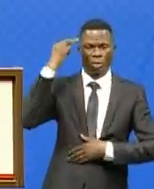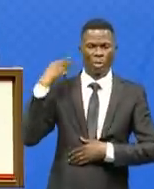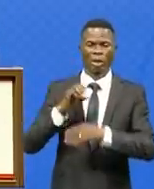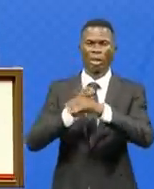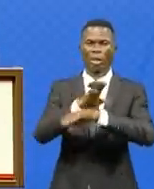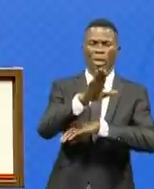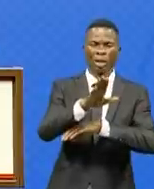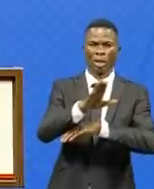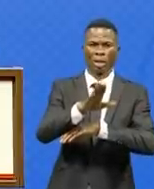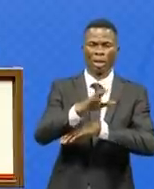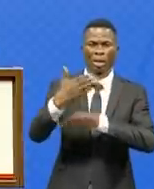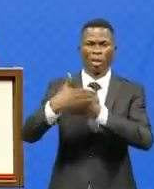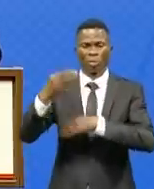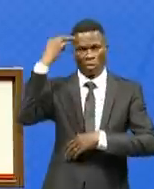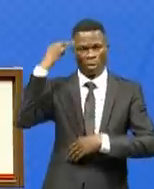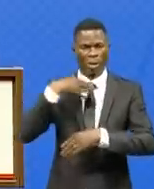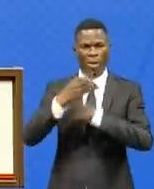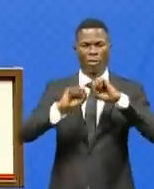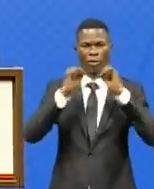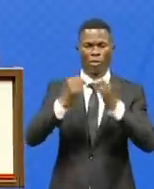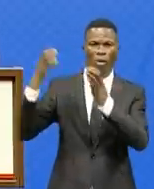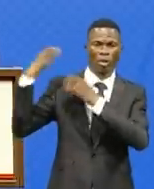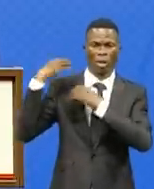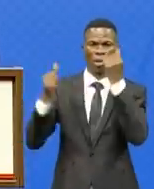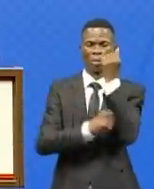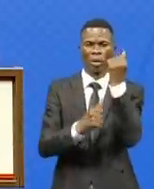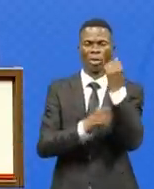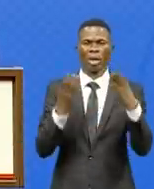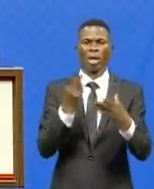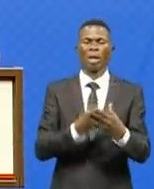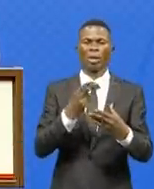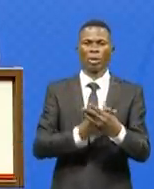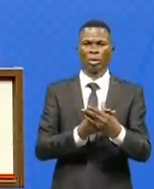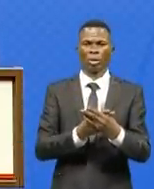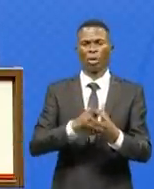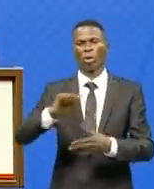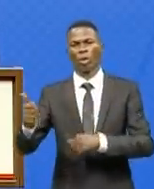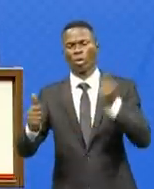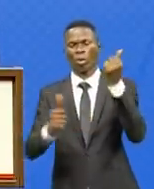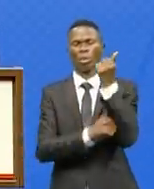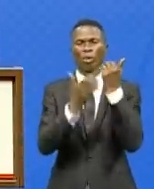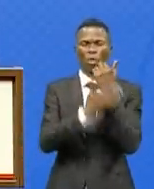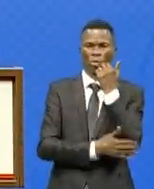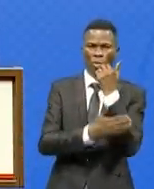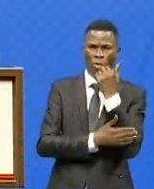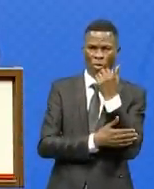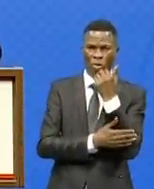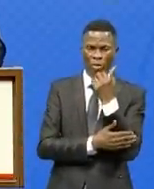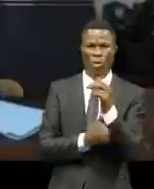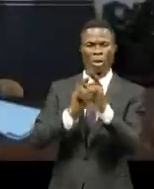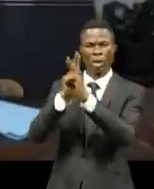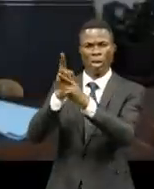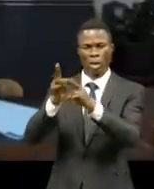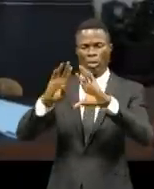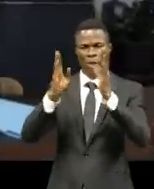déléguée auprès du ministre des Affaires sociales, chargée des personnes vivant avec handicap et autres personnes vulnérables, a fait à l'attention